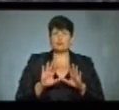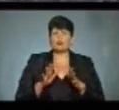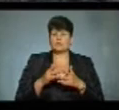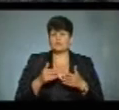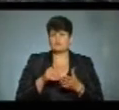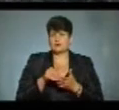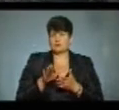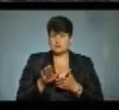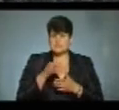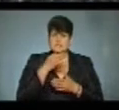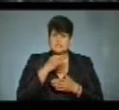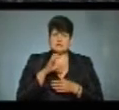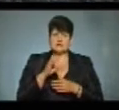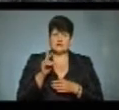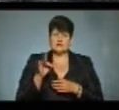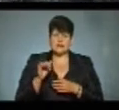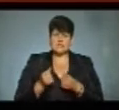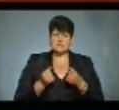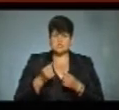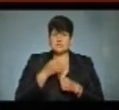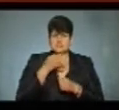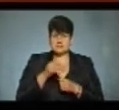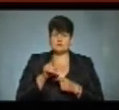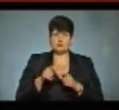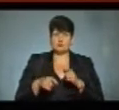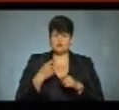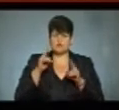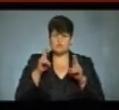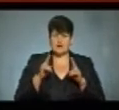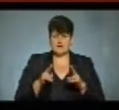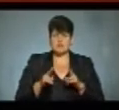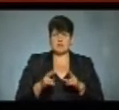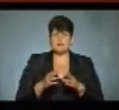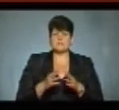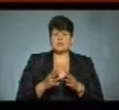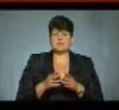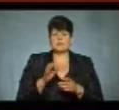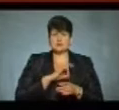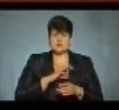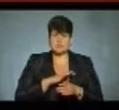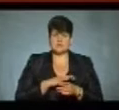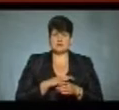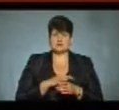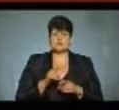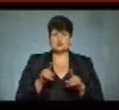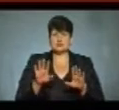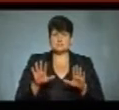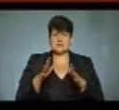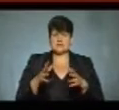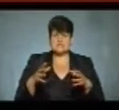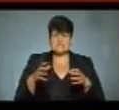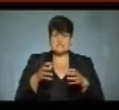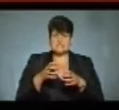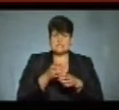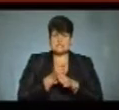відмовилися. Як повідомив Сергій Крета, машиніст зізнався, що порушив правила безпеки та експлуатації локомотиву, через що сталося стискання